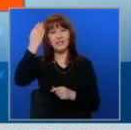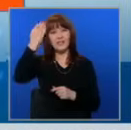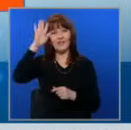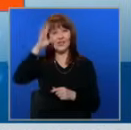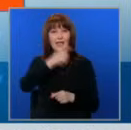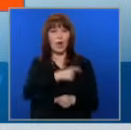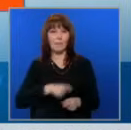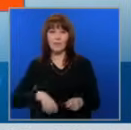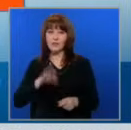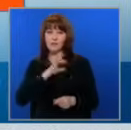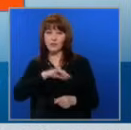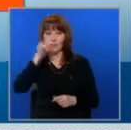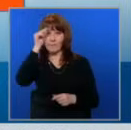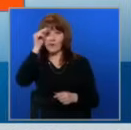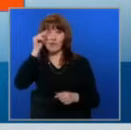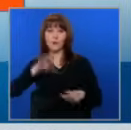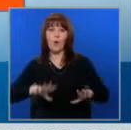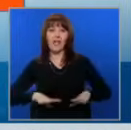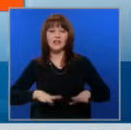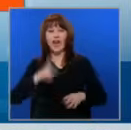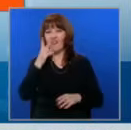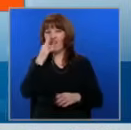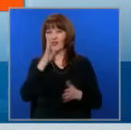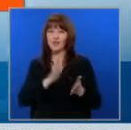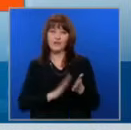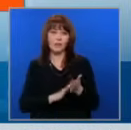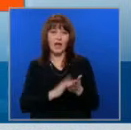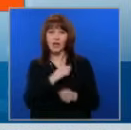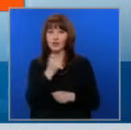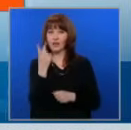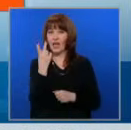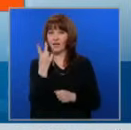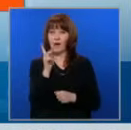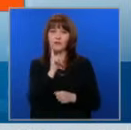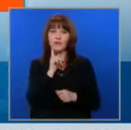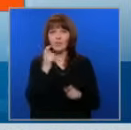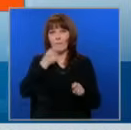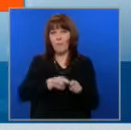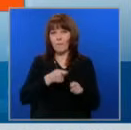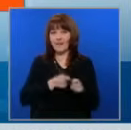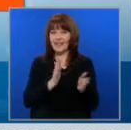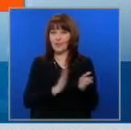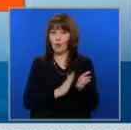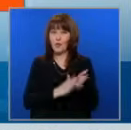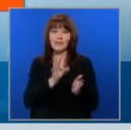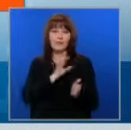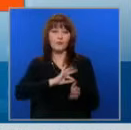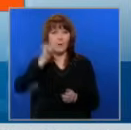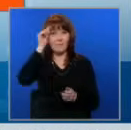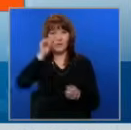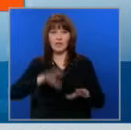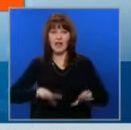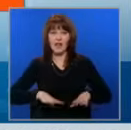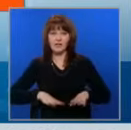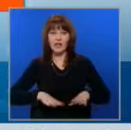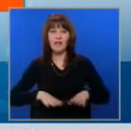републики са получили българско гражданство с фалшиви документи. 102 души са поправили документи за получаване на българско гражданство по